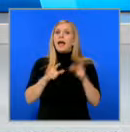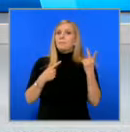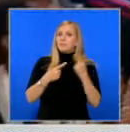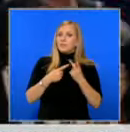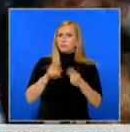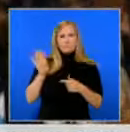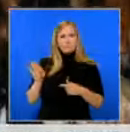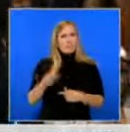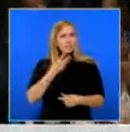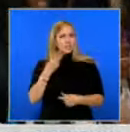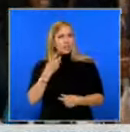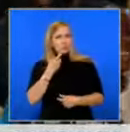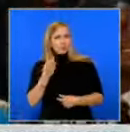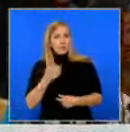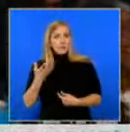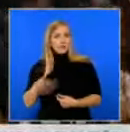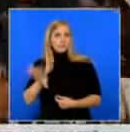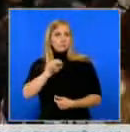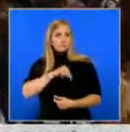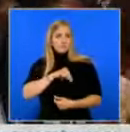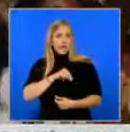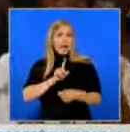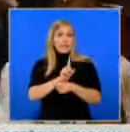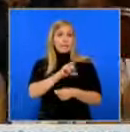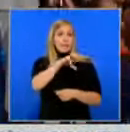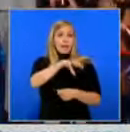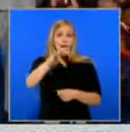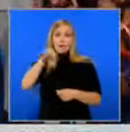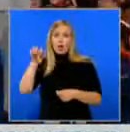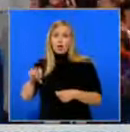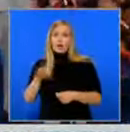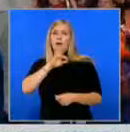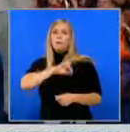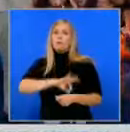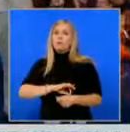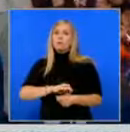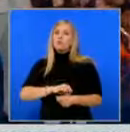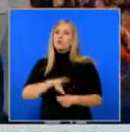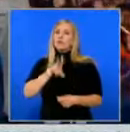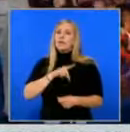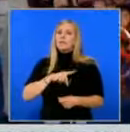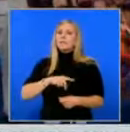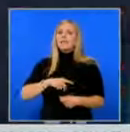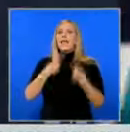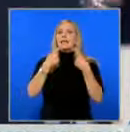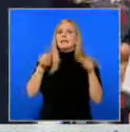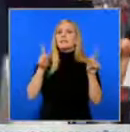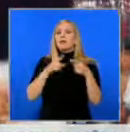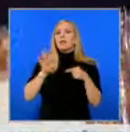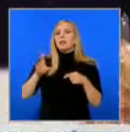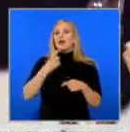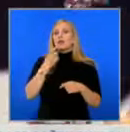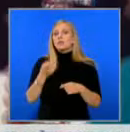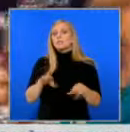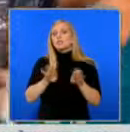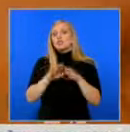33-годишната певица която беше номинирана в 11 категории получи приза за изпълнител на годината а също и за